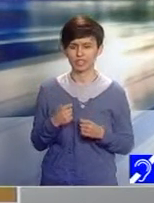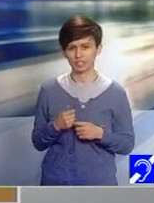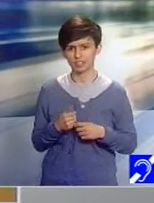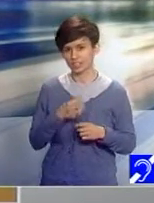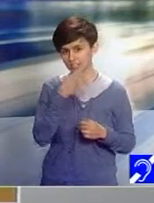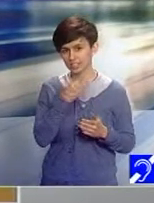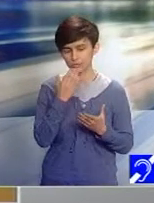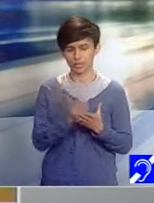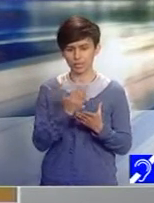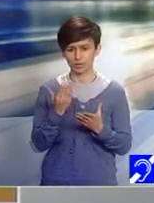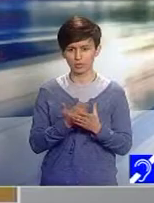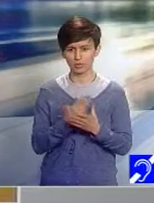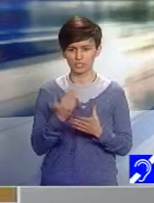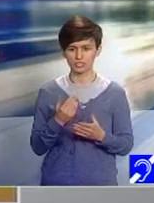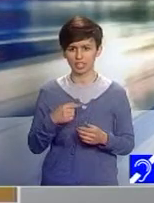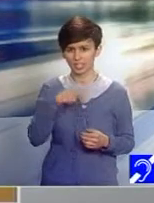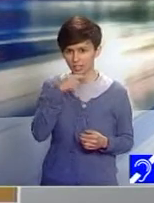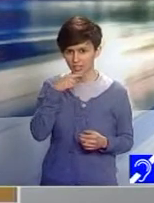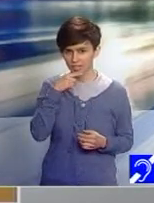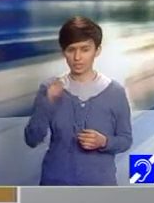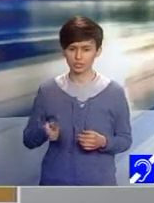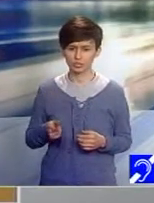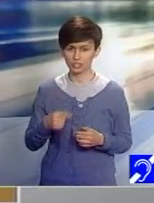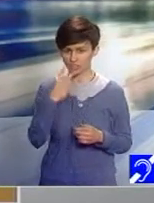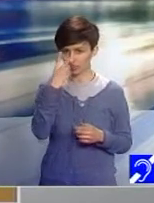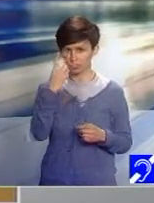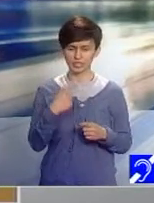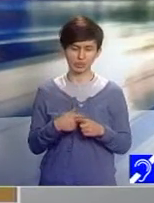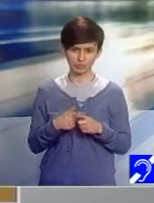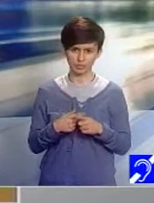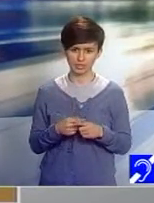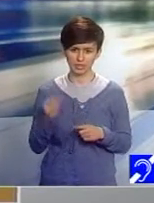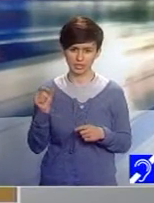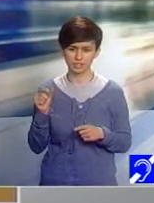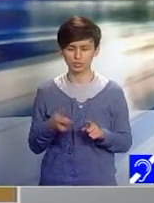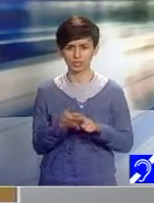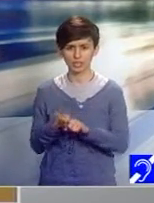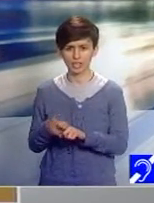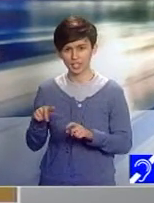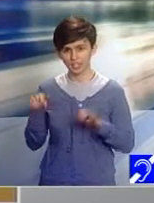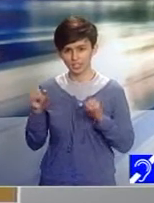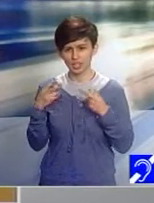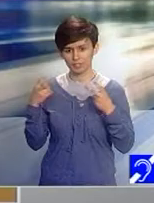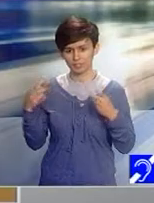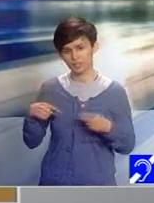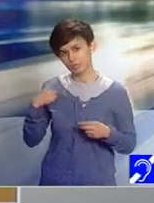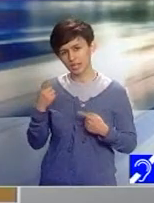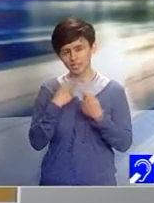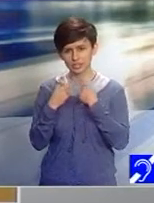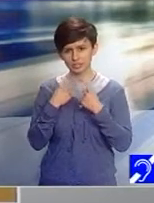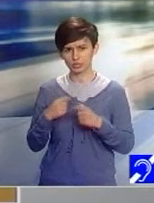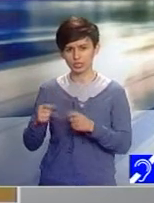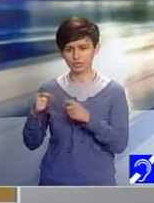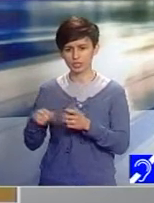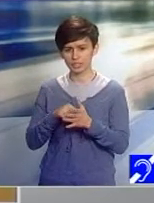deșertau poveștile rusești. Vom urmări în continuare un scurt material de la acest eveniment, după care revenim în studio